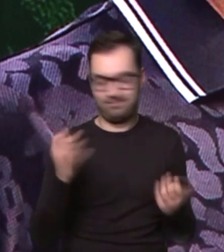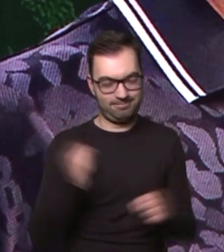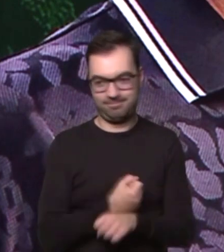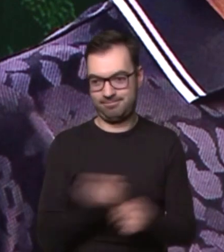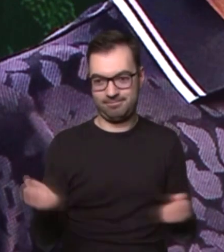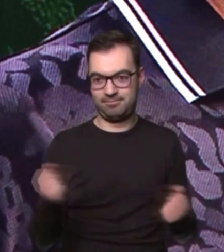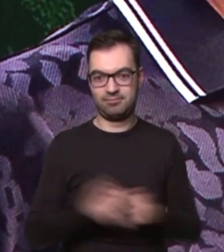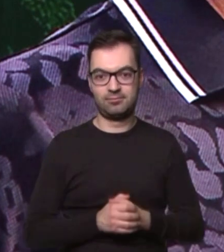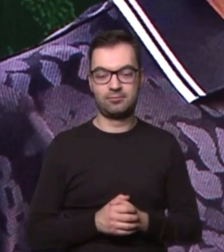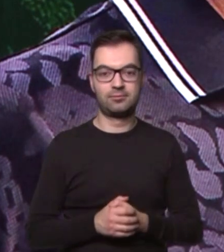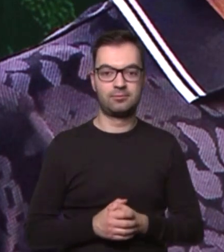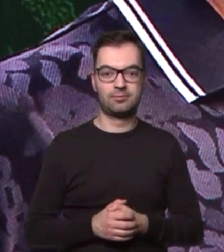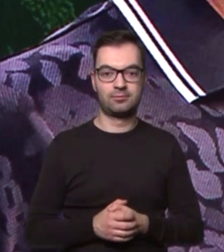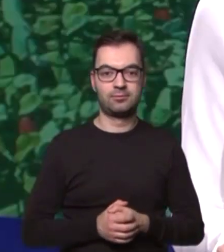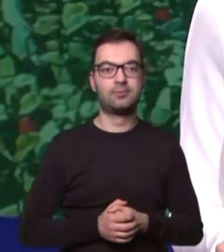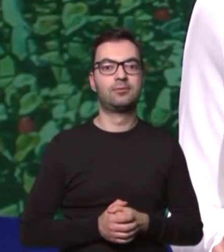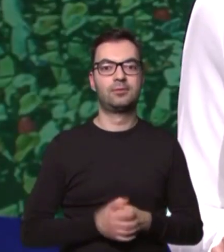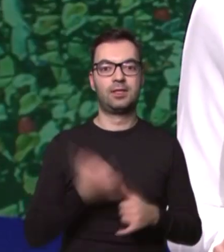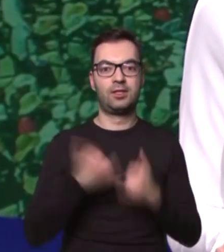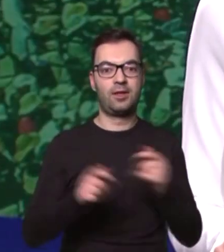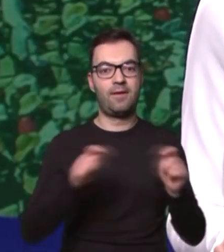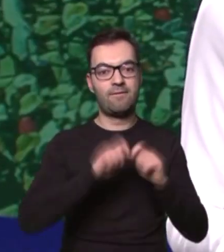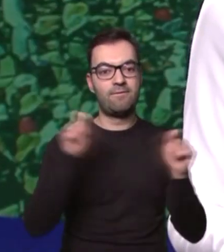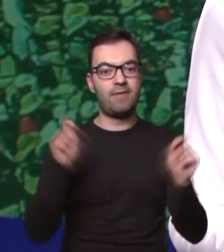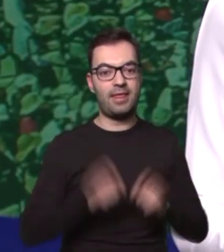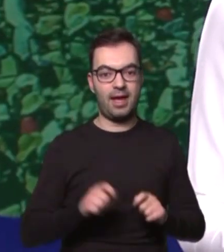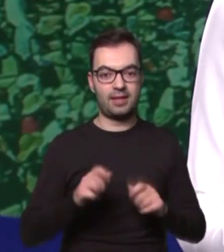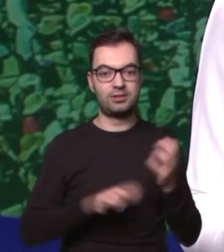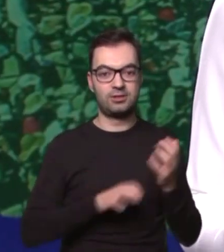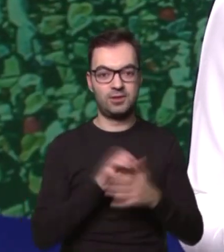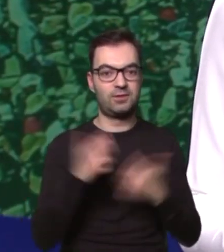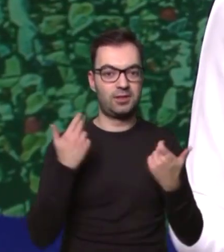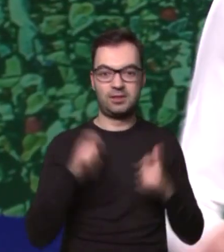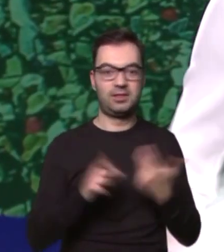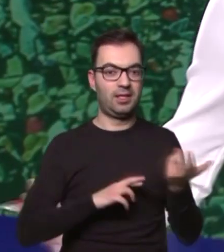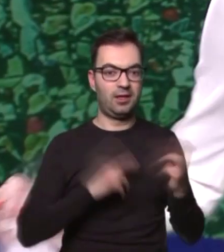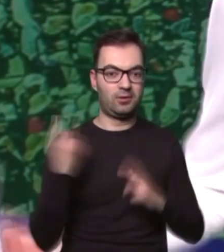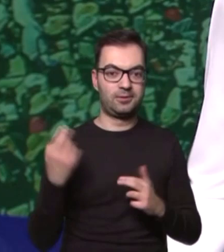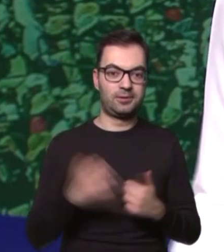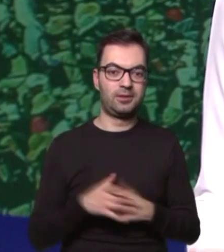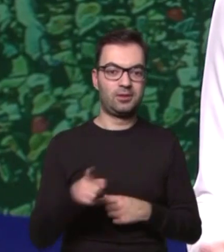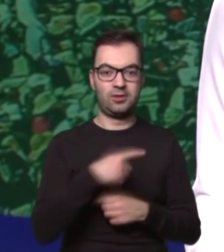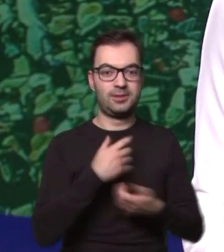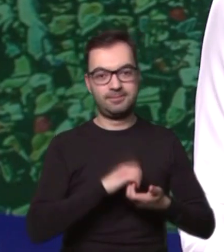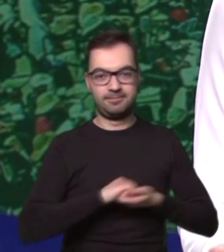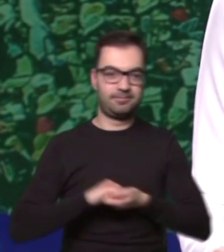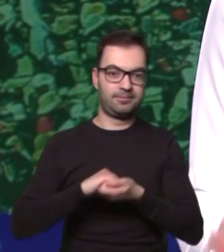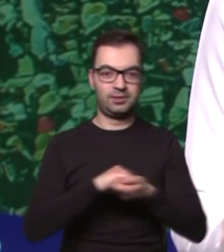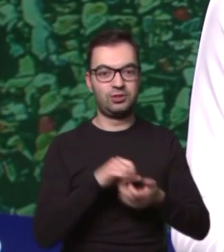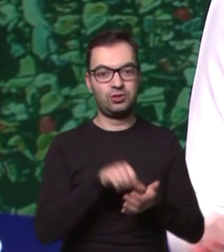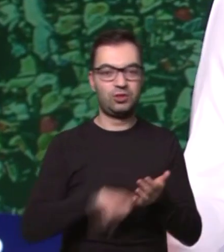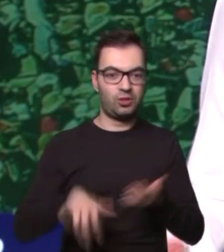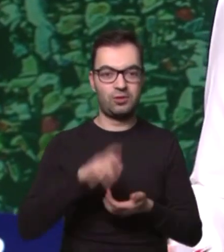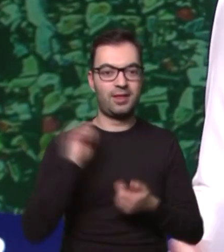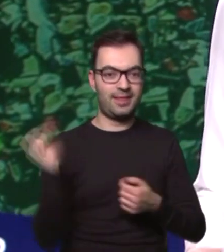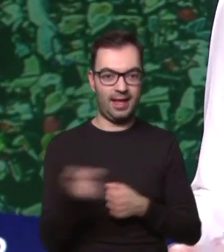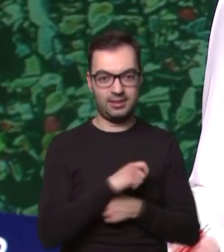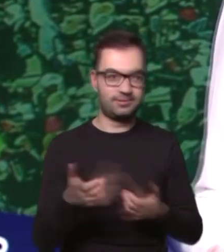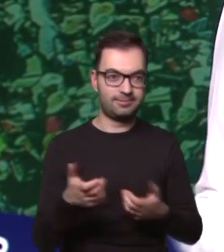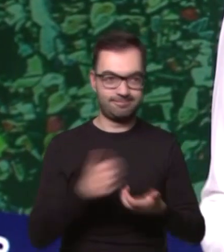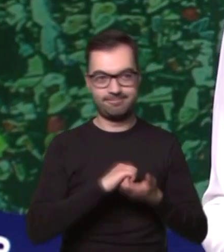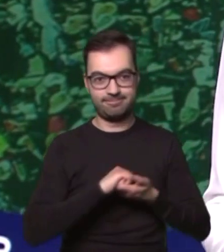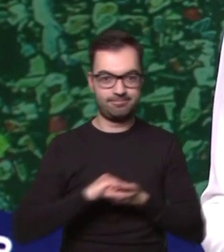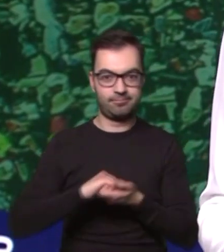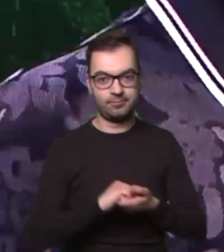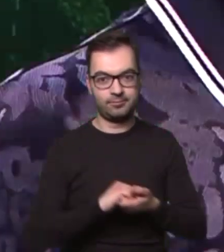nie ma takiej możliwości. Czyli jeżeli ta Światowa Federacja nie robi nic, to jedyne na co można liczyć, to na solidaryzowanie się środowiska tenisistów, tak, tenisistek. Tak, i